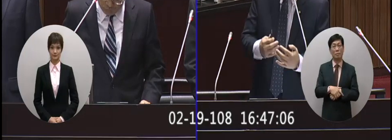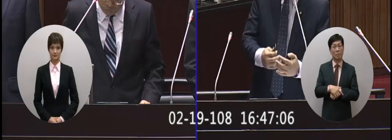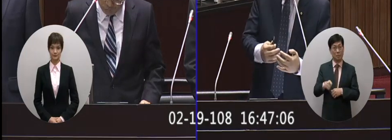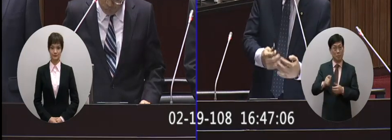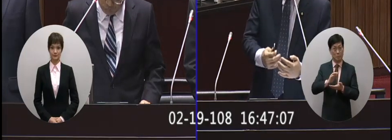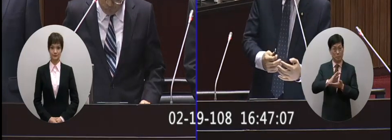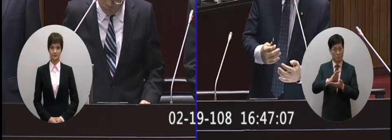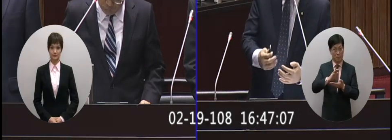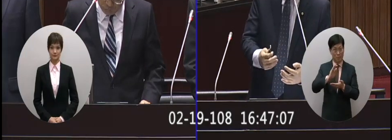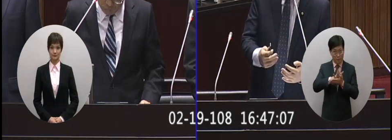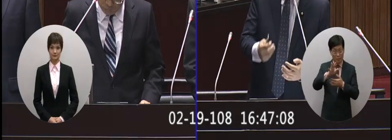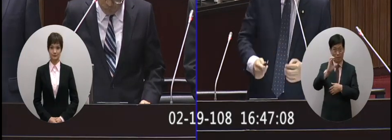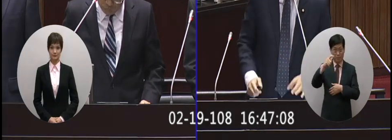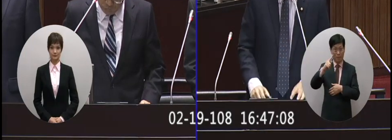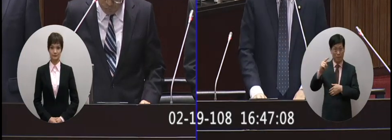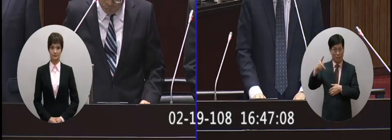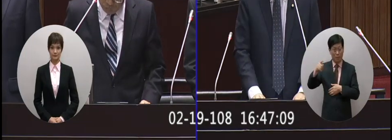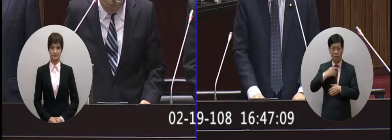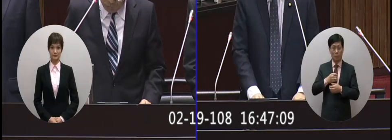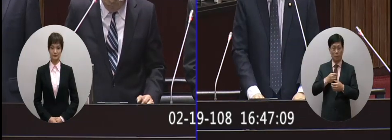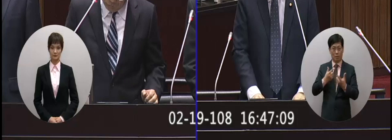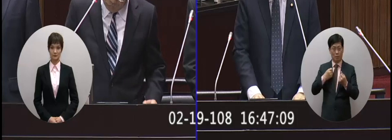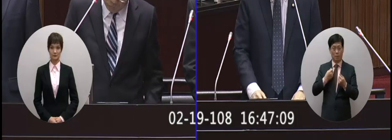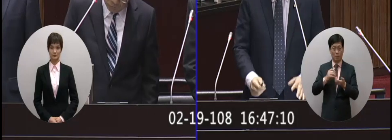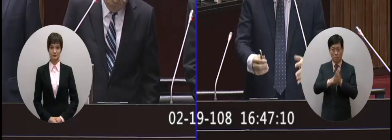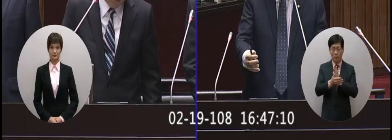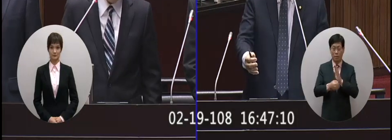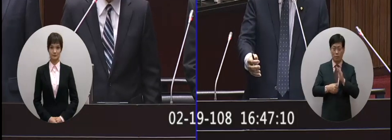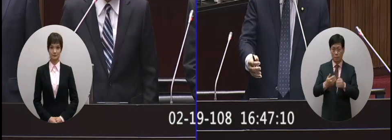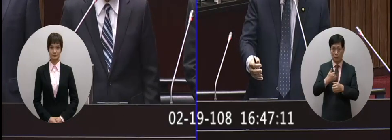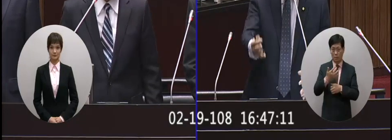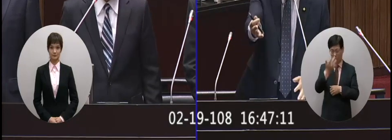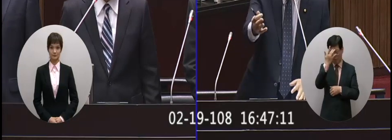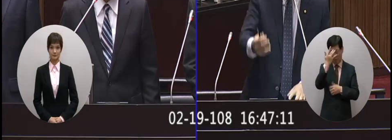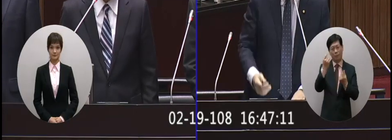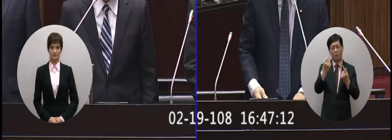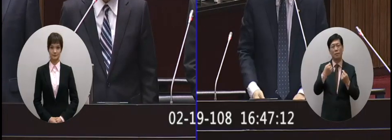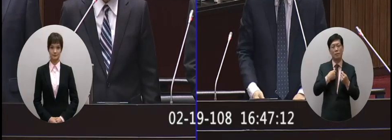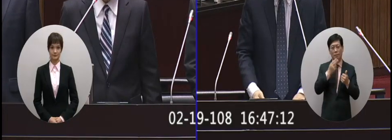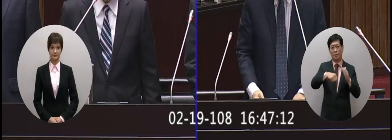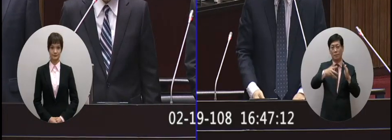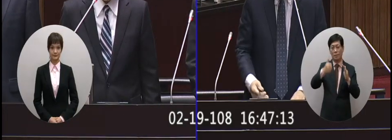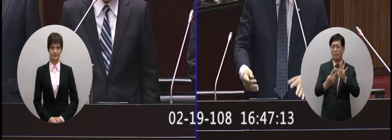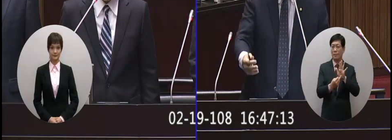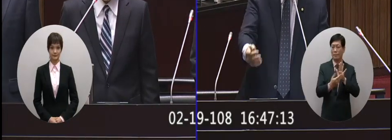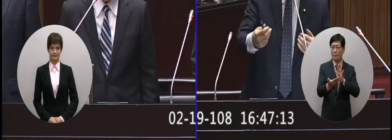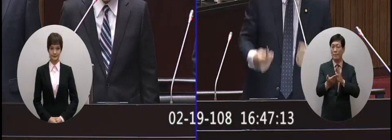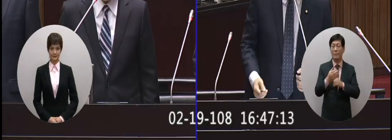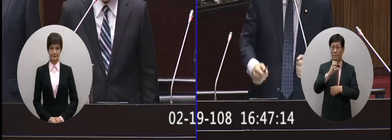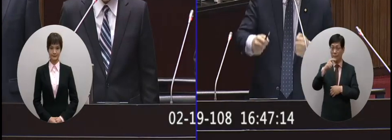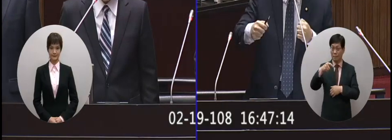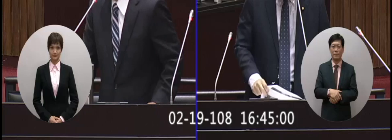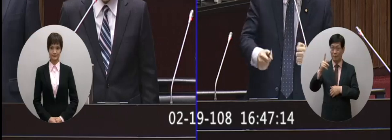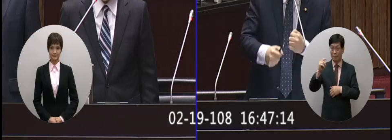成为 CPTPP 加入的这个绊脚石哈。所以我讲下这哈，我请议长，咱们